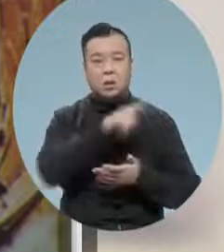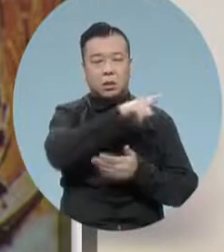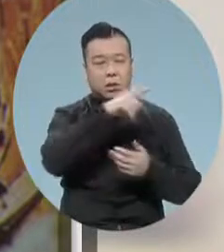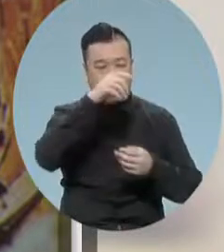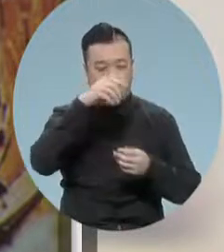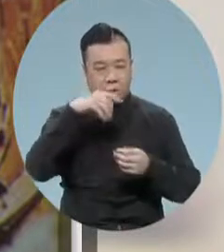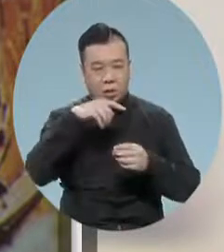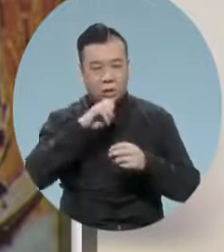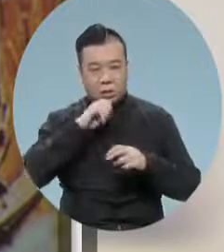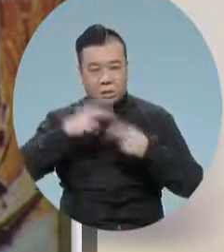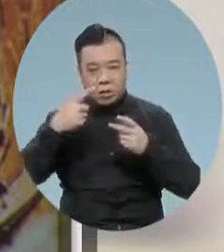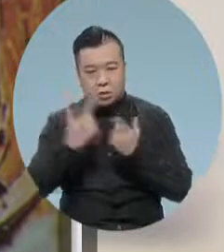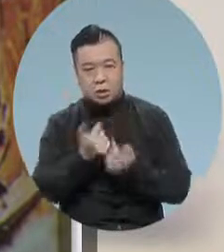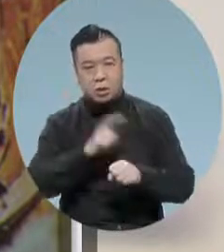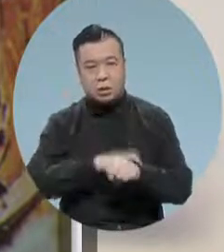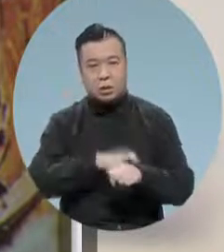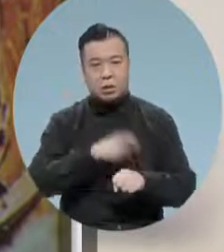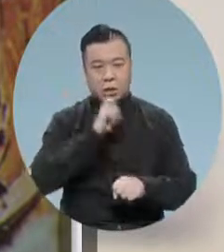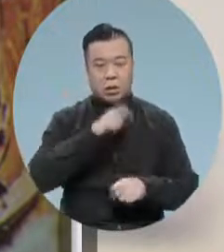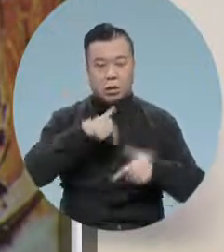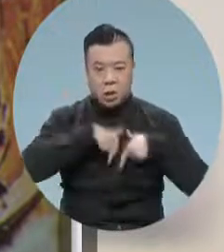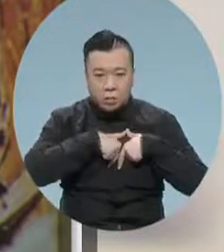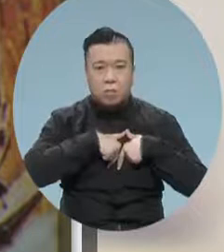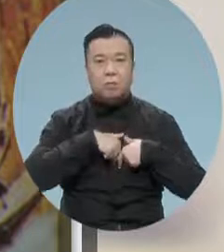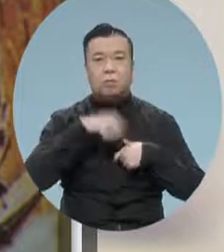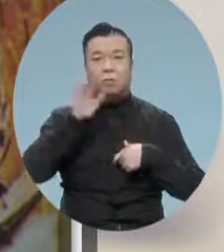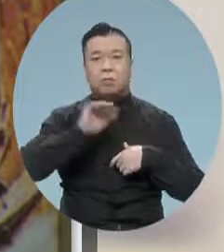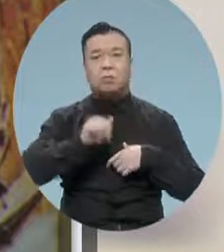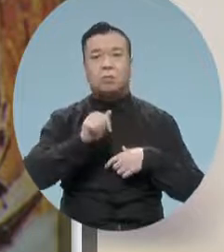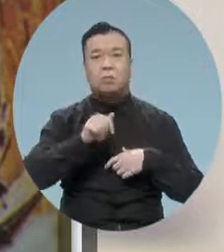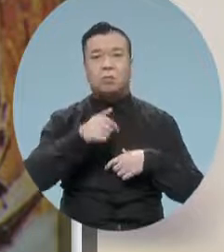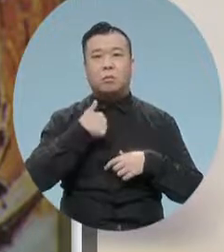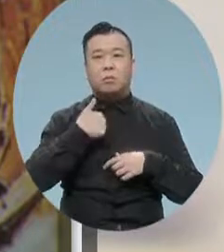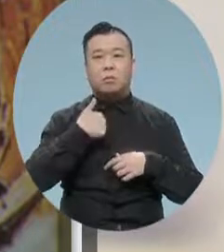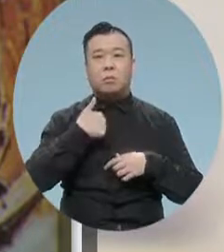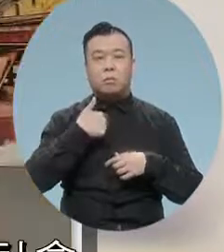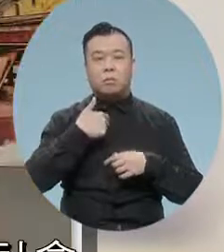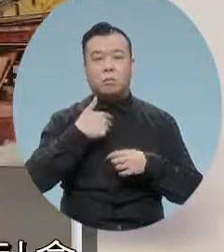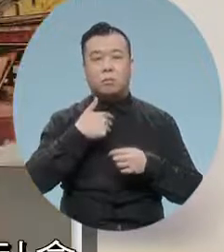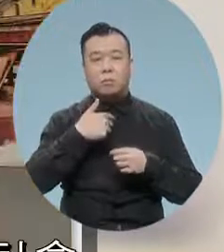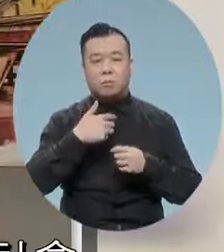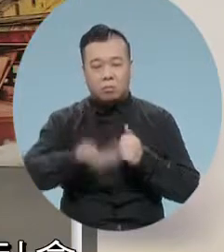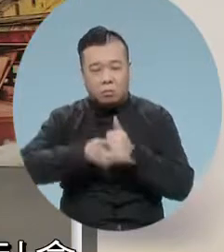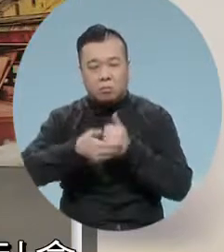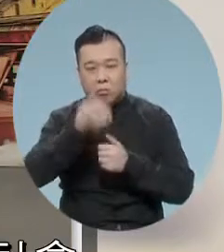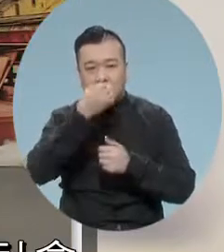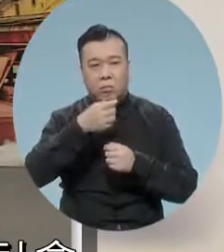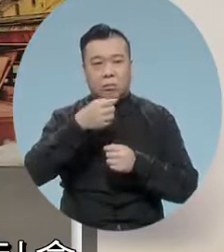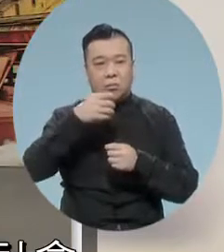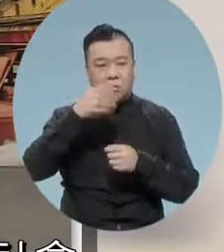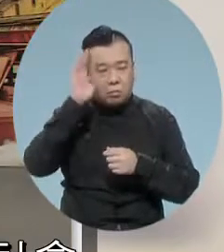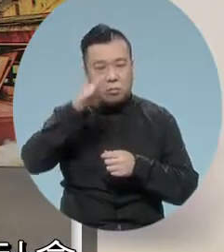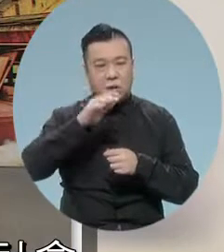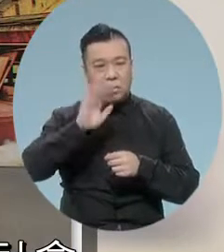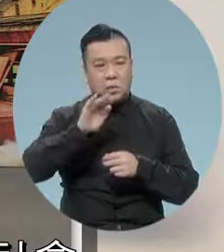當嘅地方、適當時候咧，係有呢種心咧，可以係用翻菩薩心對付香港。等香港嘅社會咧，去早